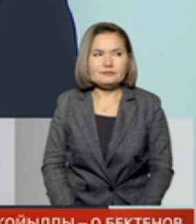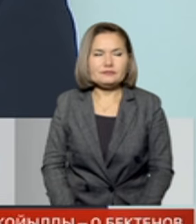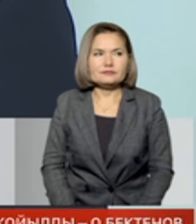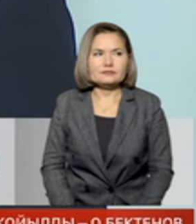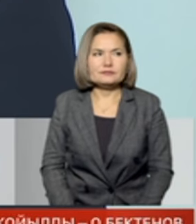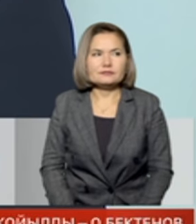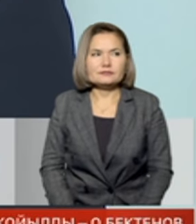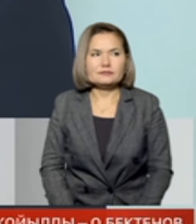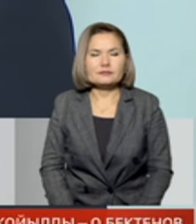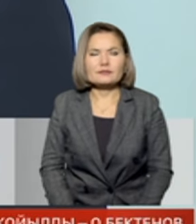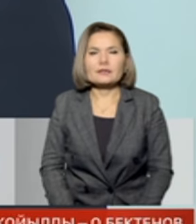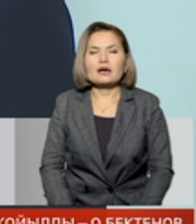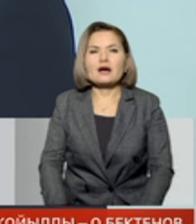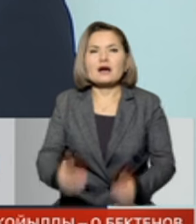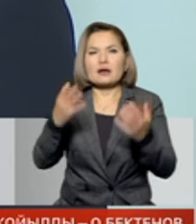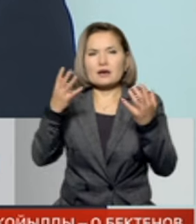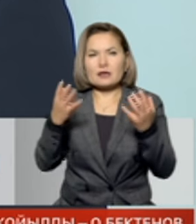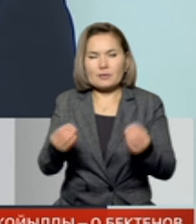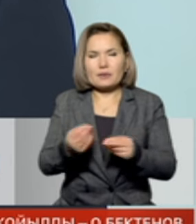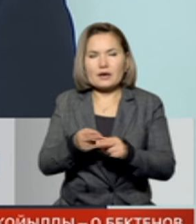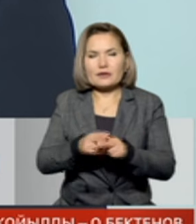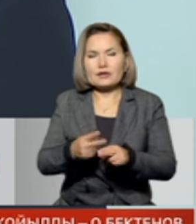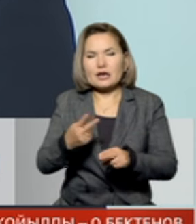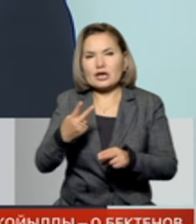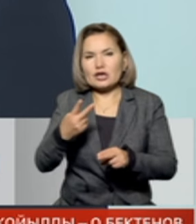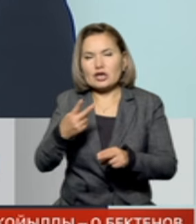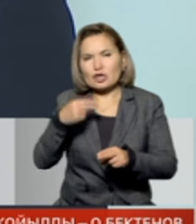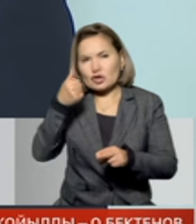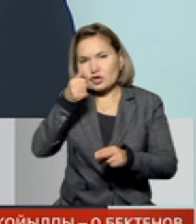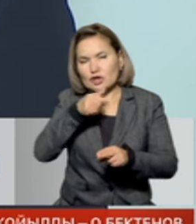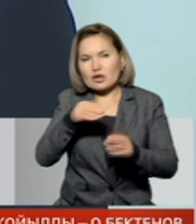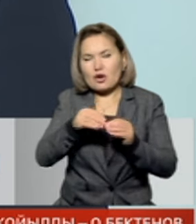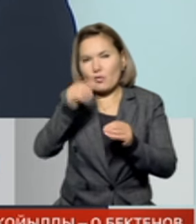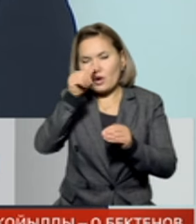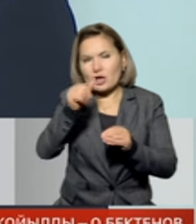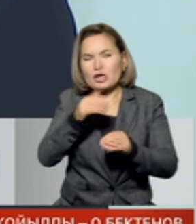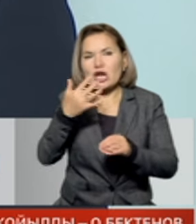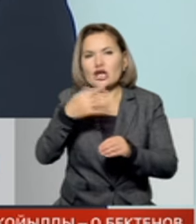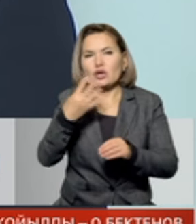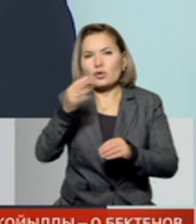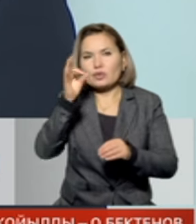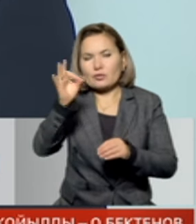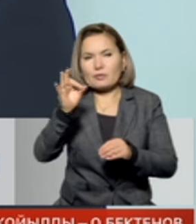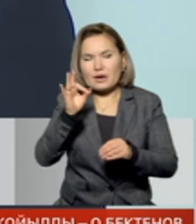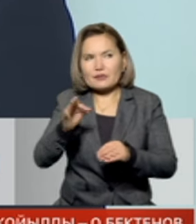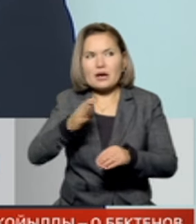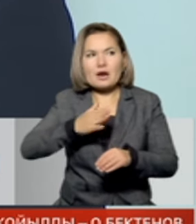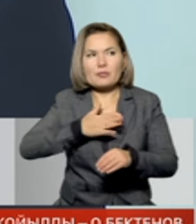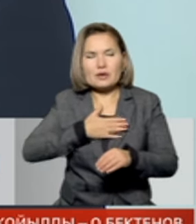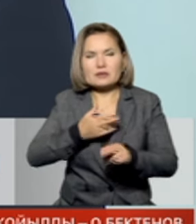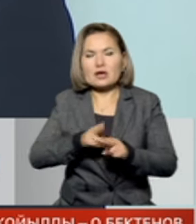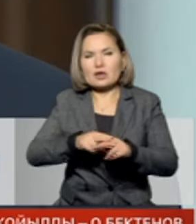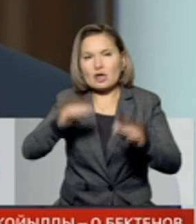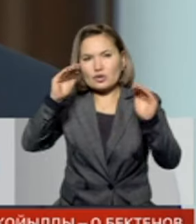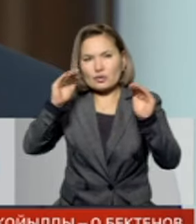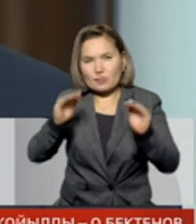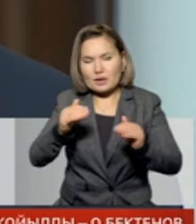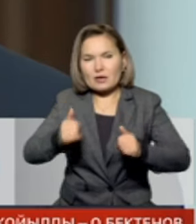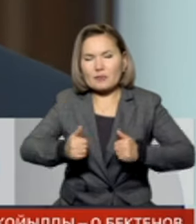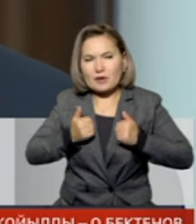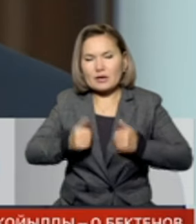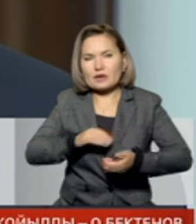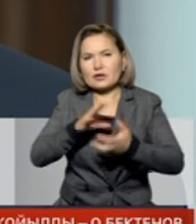Мониторинг топпен жаңа айтқандай осы 2 жыл 10 айдың ішінде 54%-ға біз төменге түсірдік.